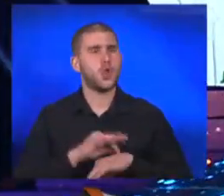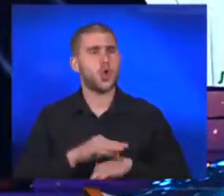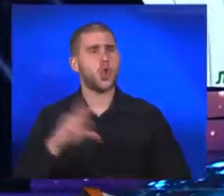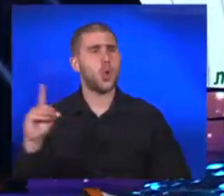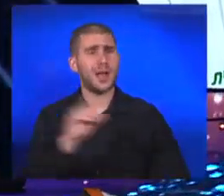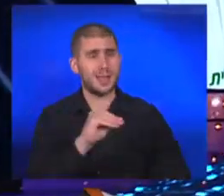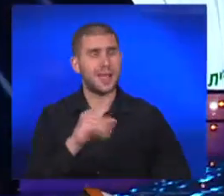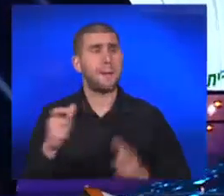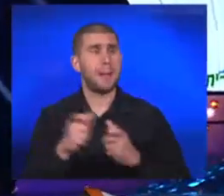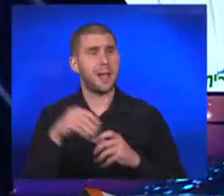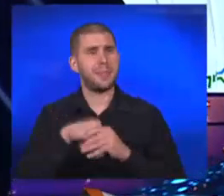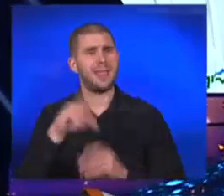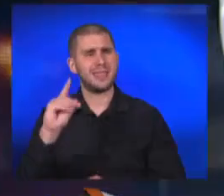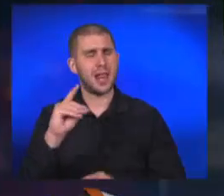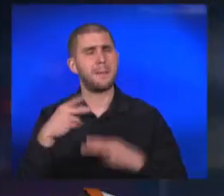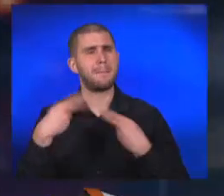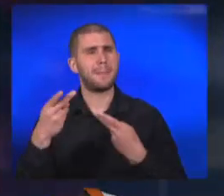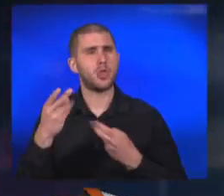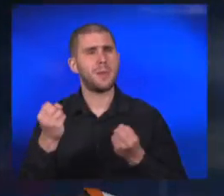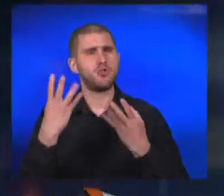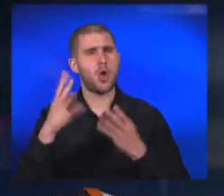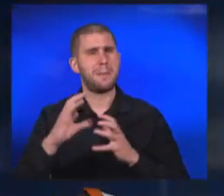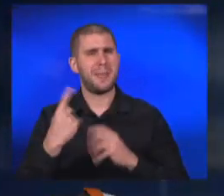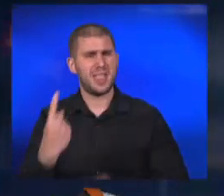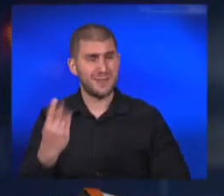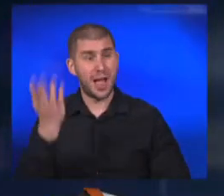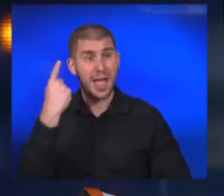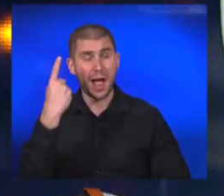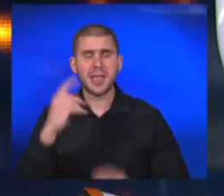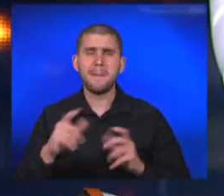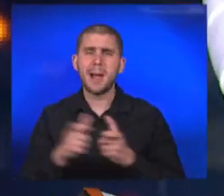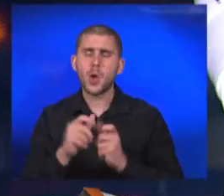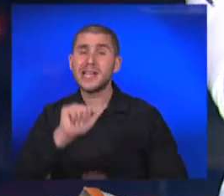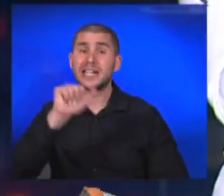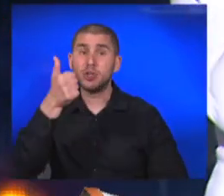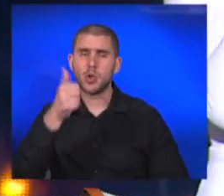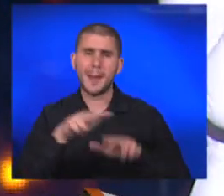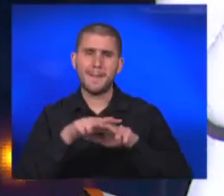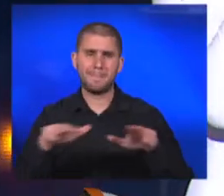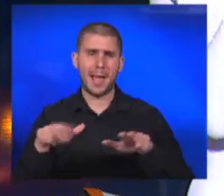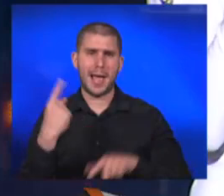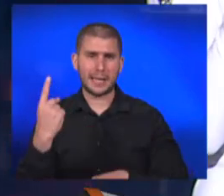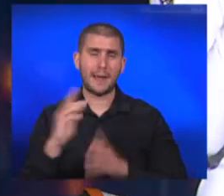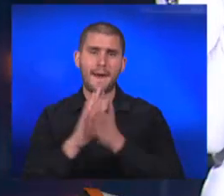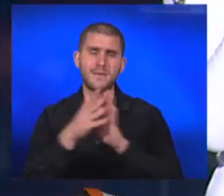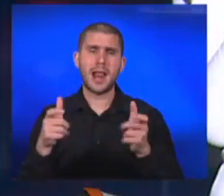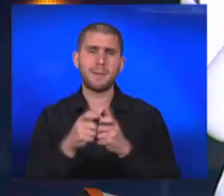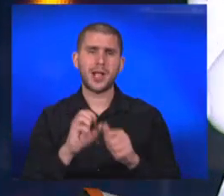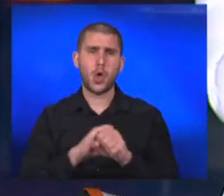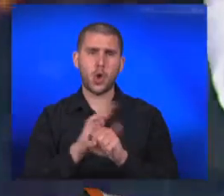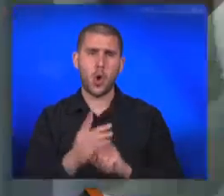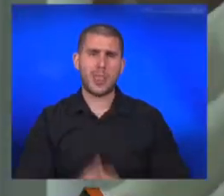מחלקה פנימית ד' בבית החולים השרון בפתח תקווה הייתה אחת המחלקות הראשונות בארץ שהפכה למחלקת